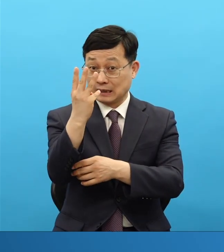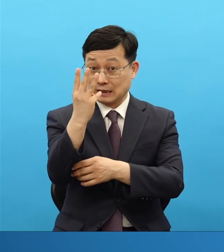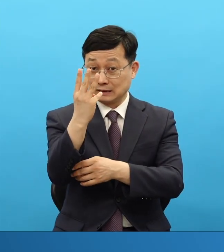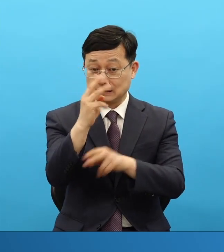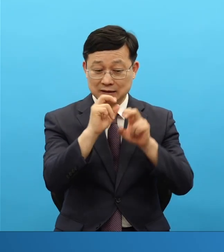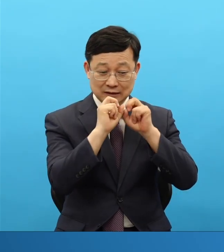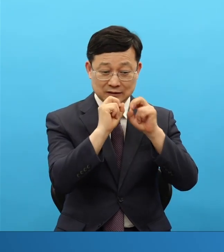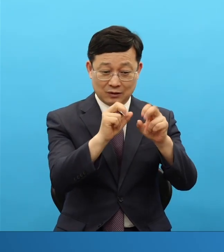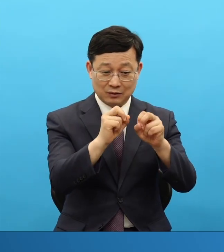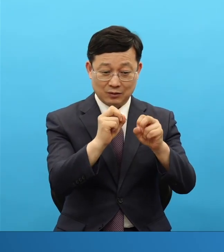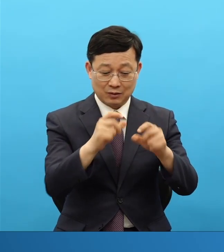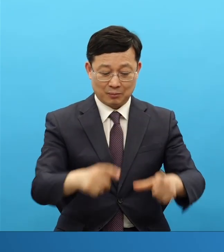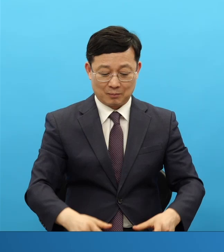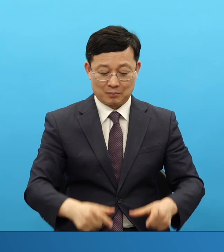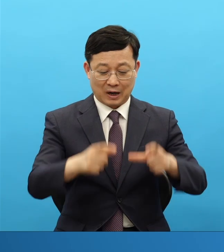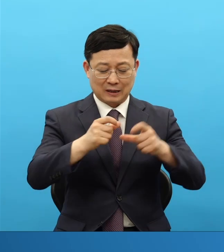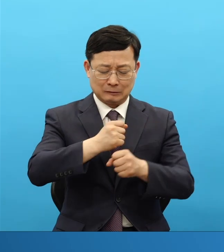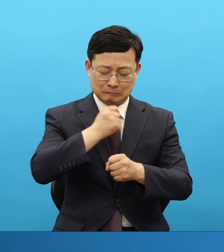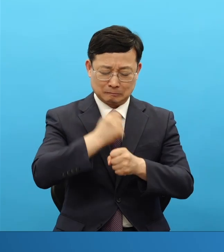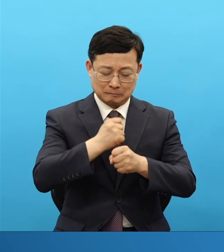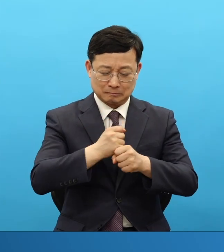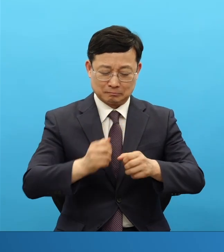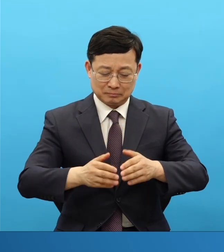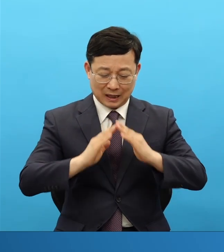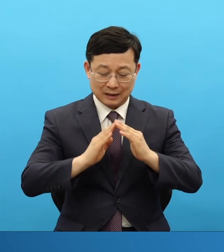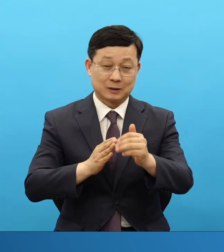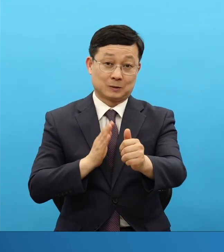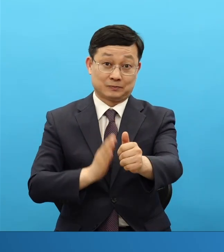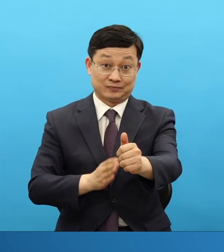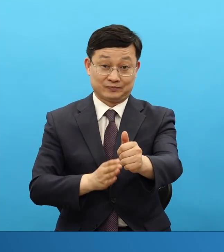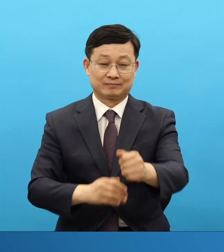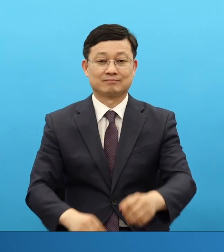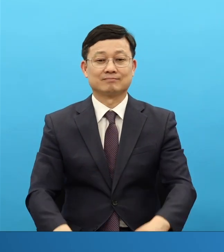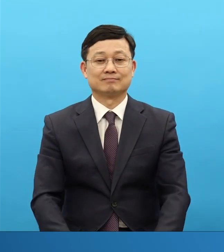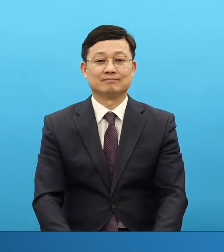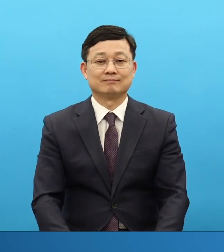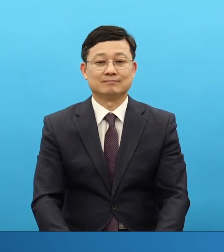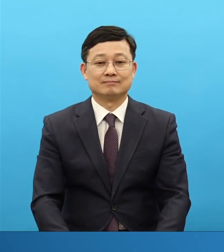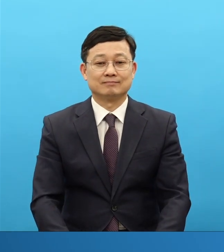만들어야 됩니다. Absolutely, you must make these three missions partisans.